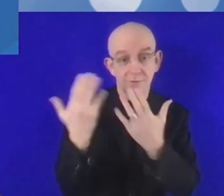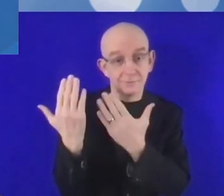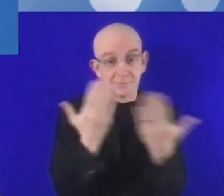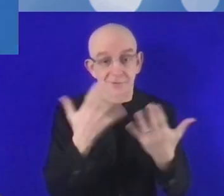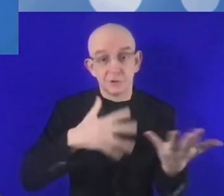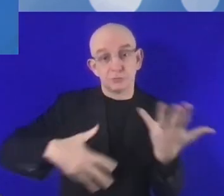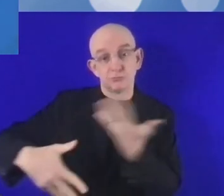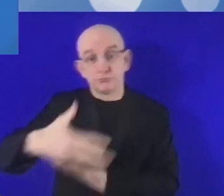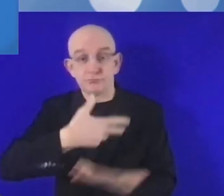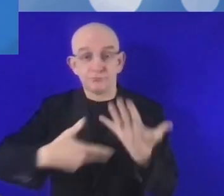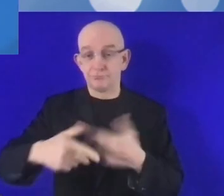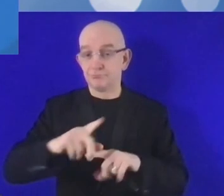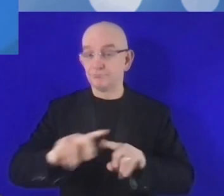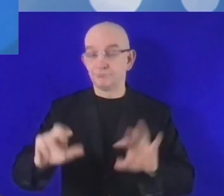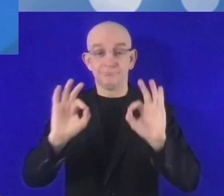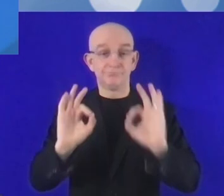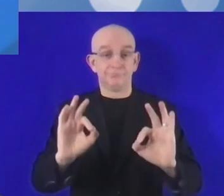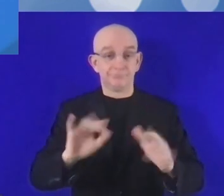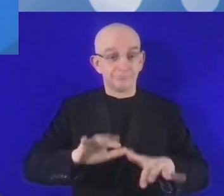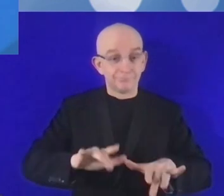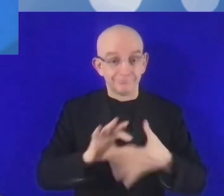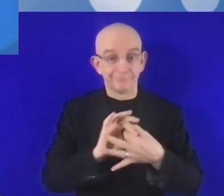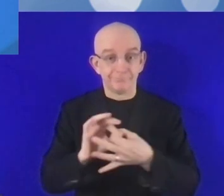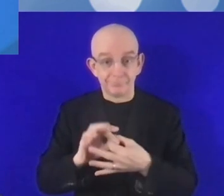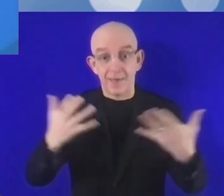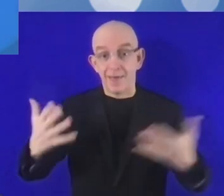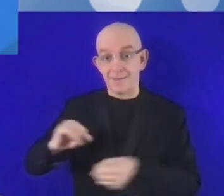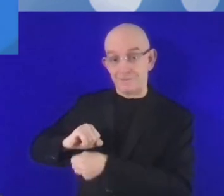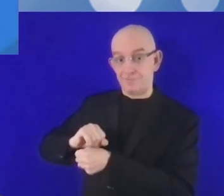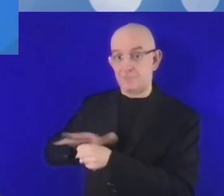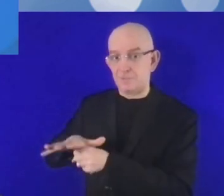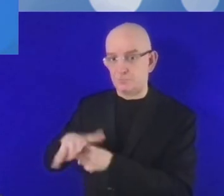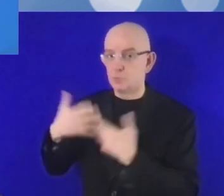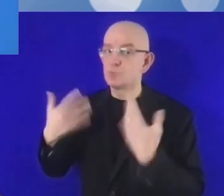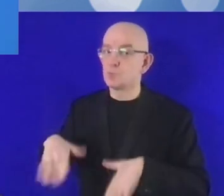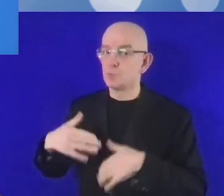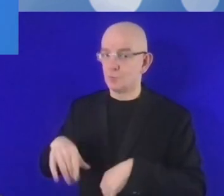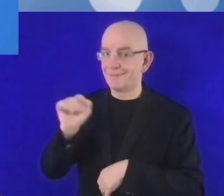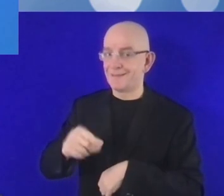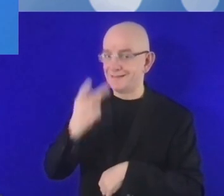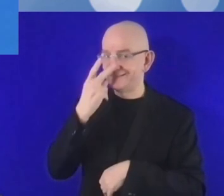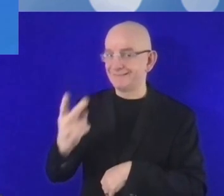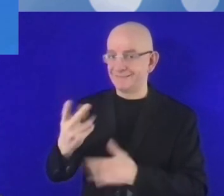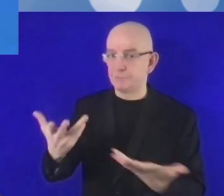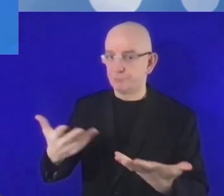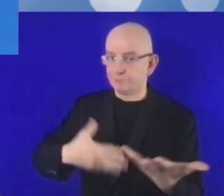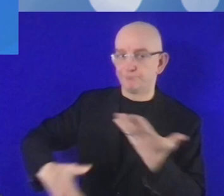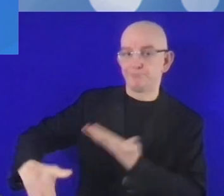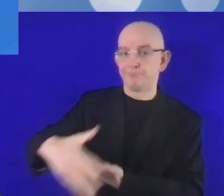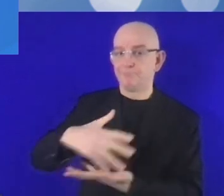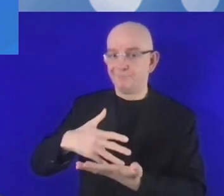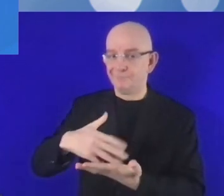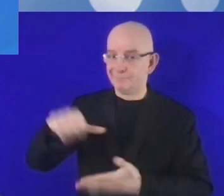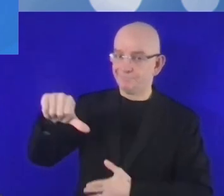数字技术使百万人能够在网上安全的工作、学习、生活，从而拯救了生命。这一流行病也放大了数字的